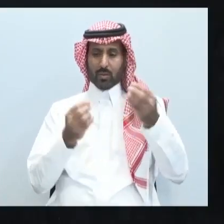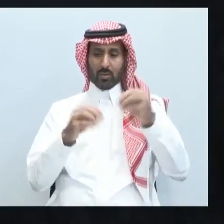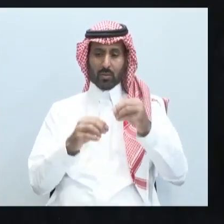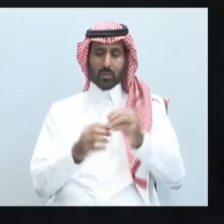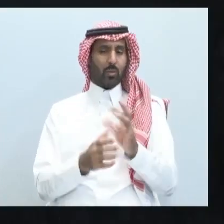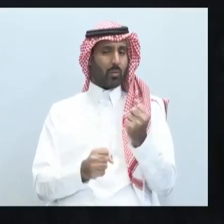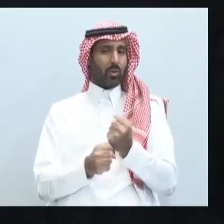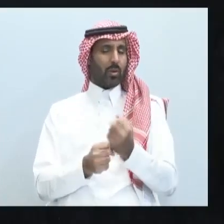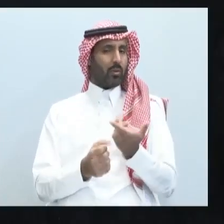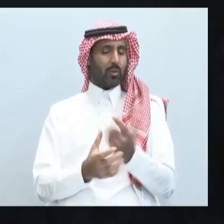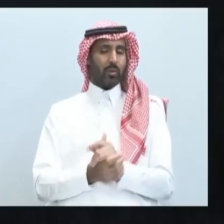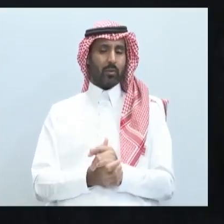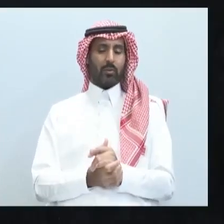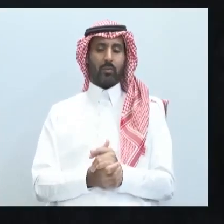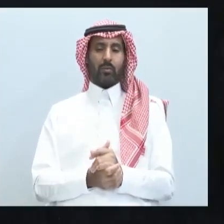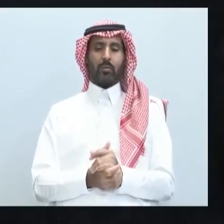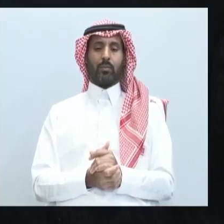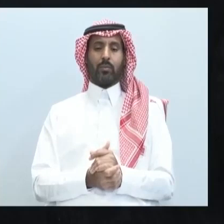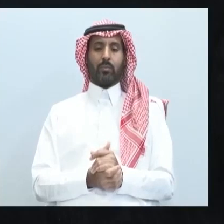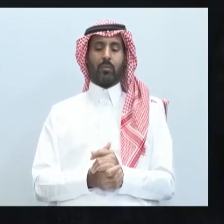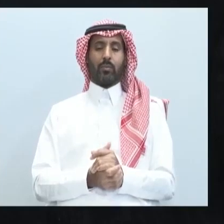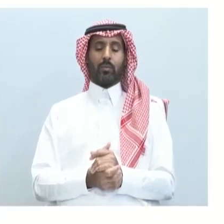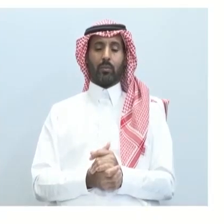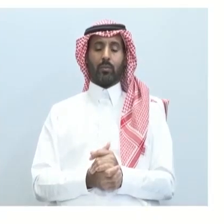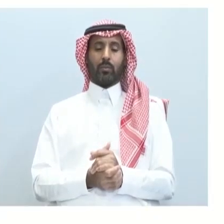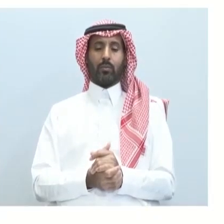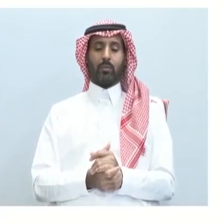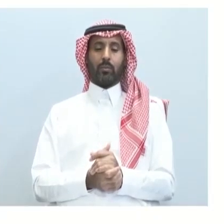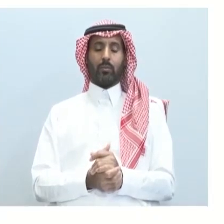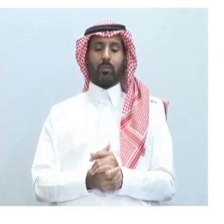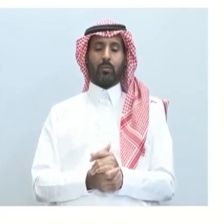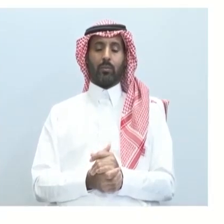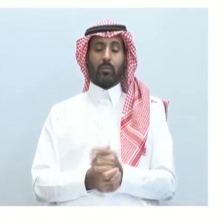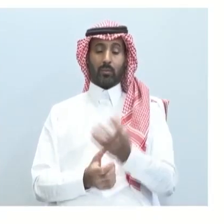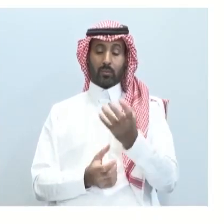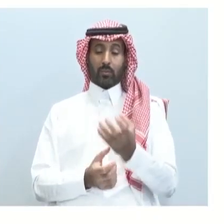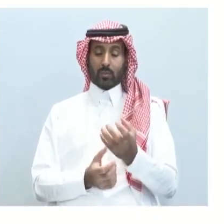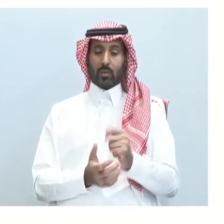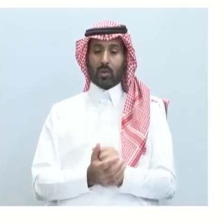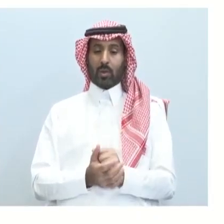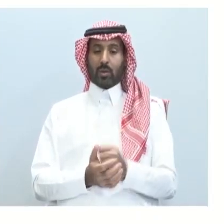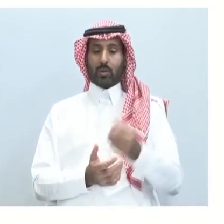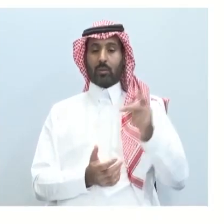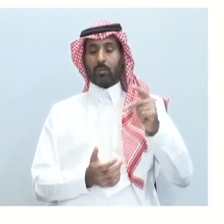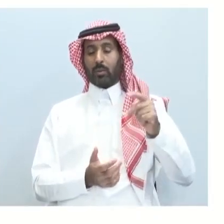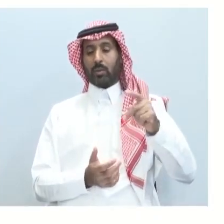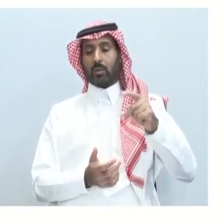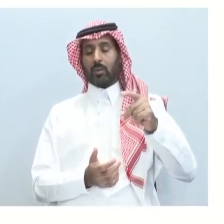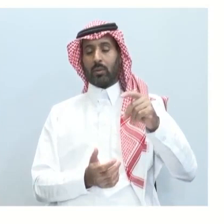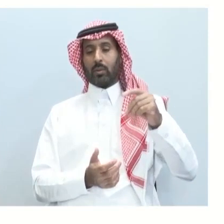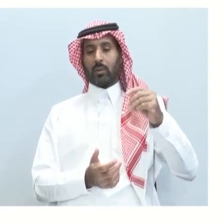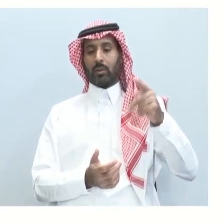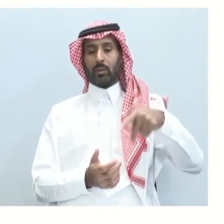الحر الحين اذا سنتعرف عليه اذا فظيفه الزوج الحر انه او يمتلك الفسفور في البي سي